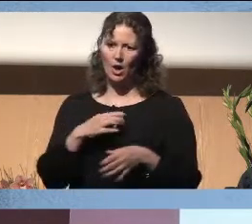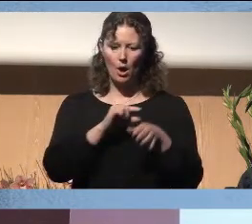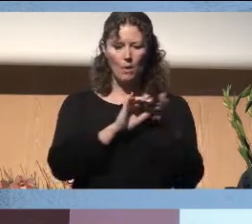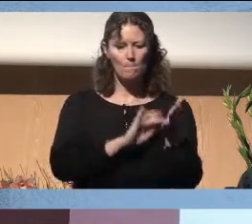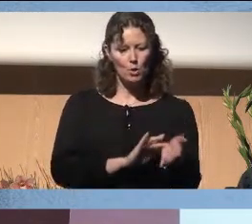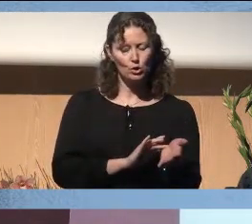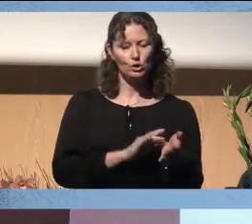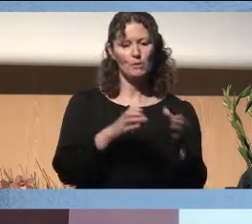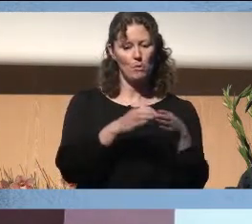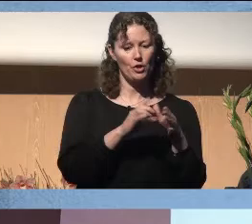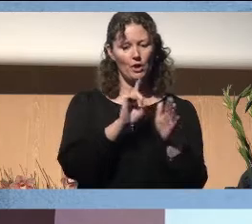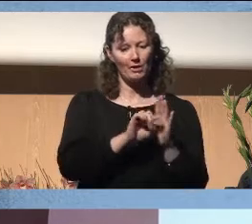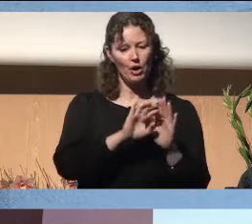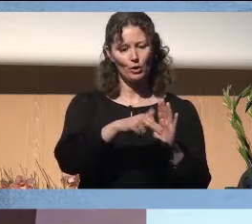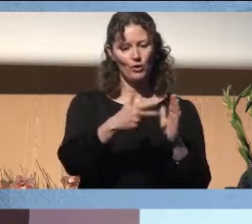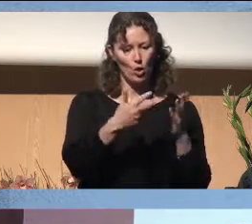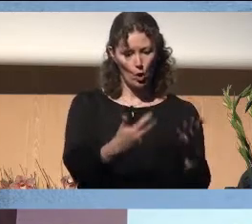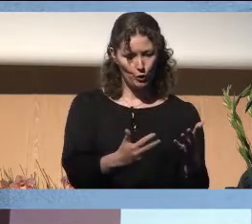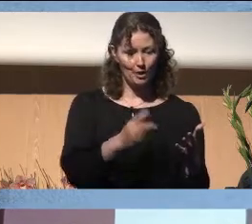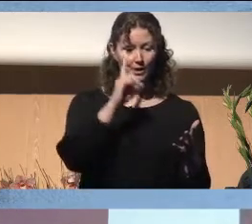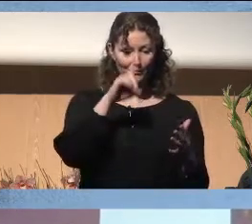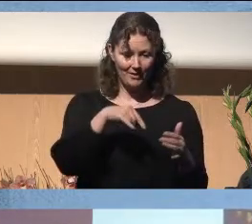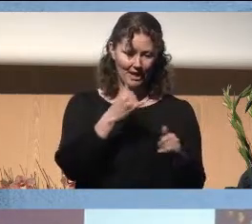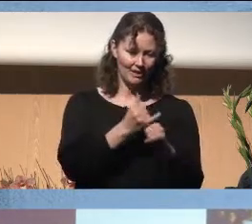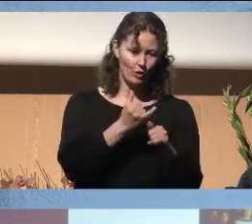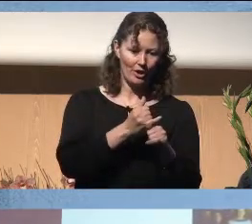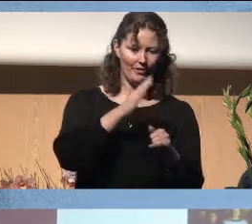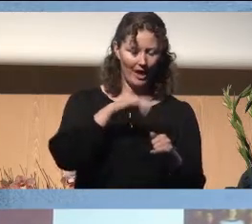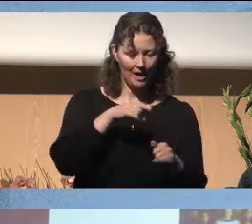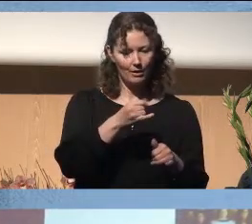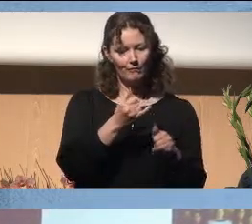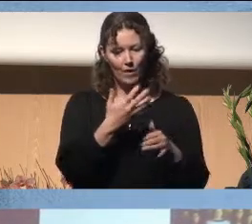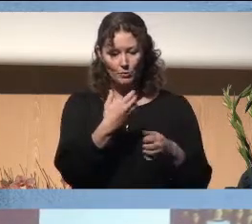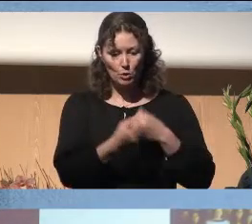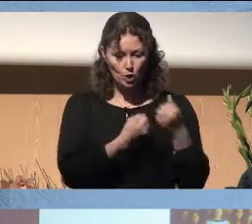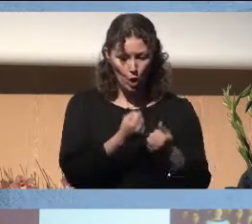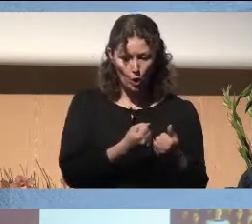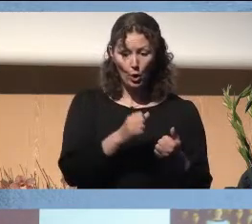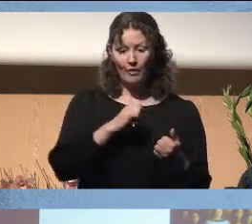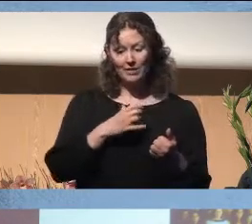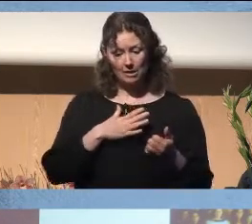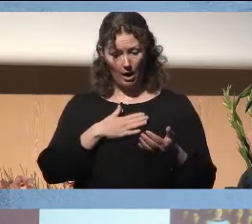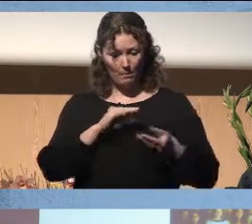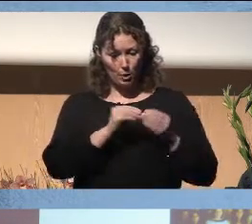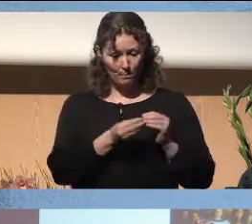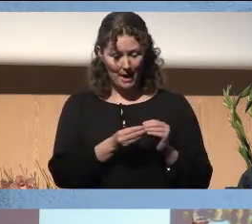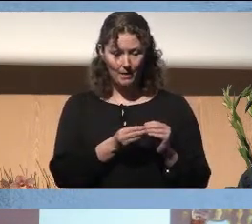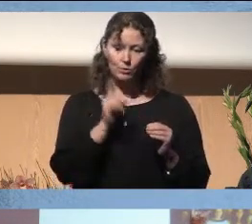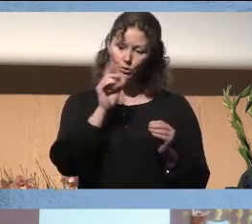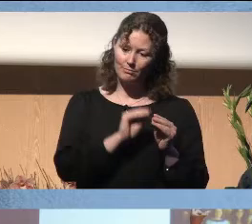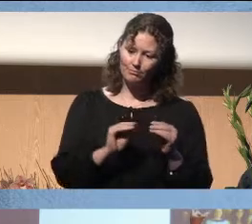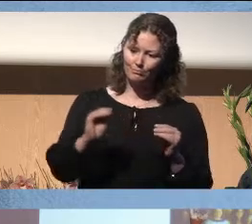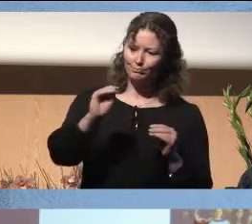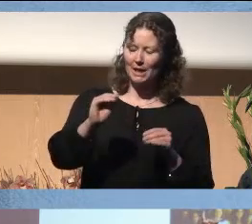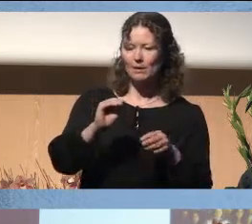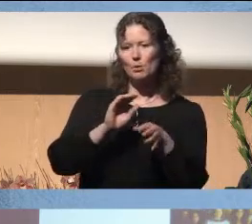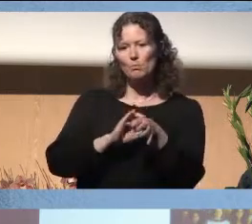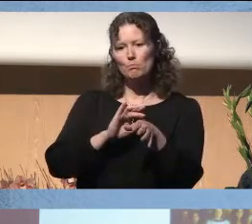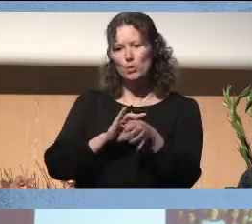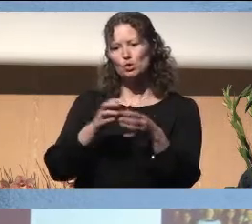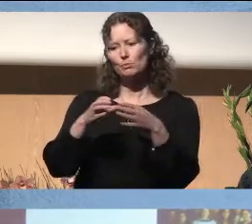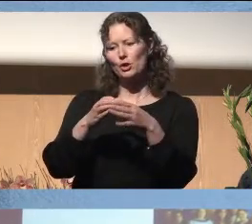pulsmöte klockan 7:15. Nu vet vi hur vi ligger till och vad som måste göras. Om vi har ett problem så kan det signaleras upp till pulsmöte